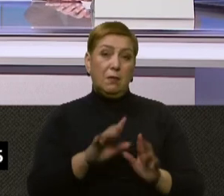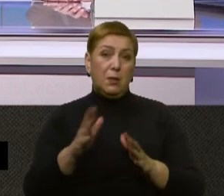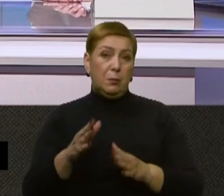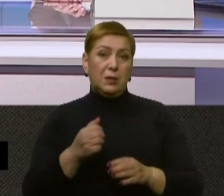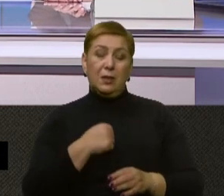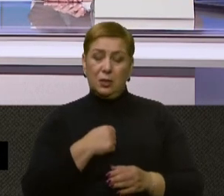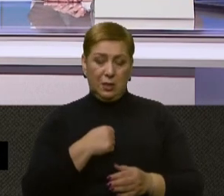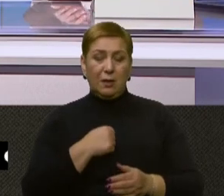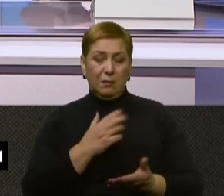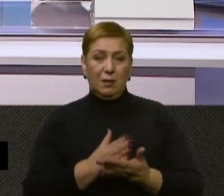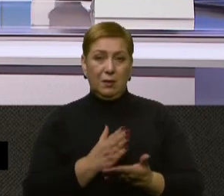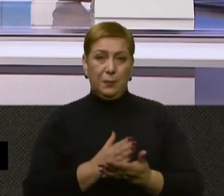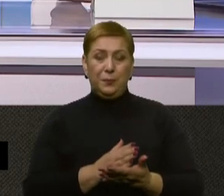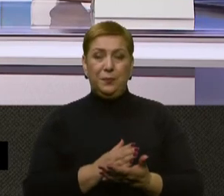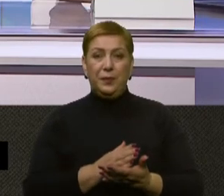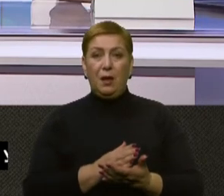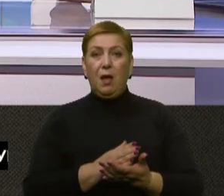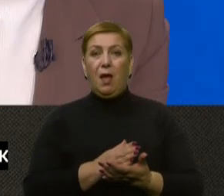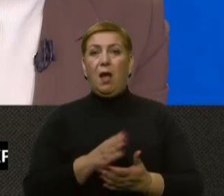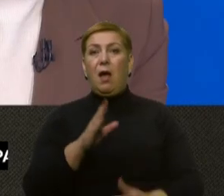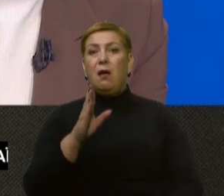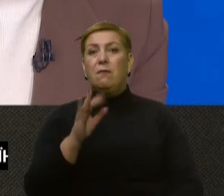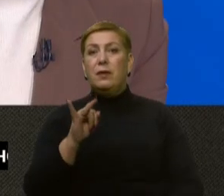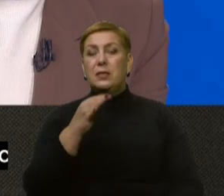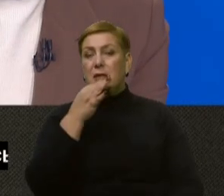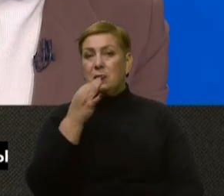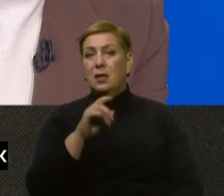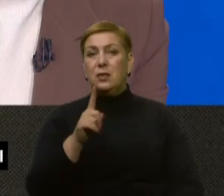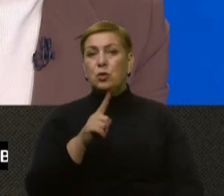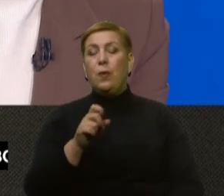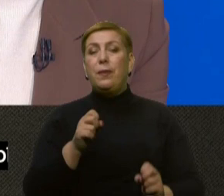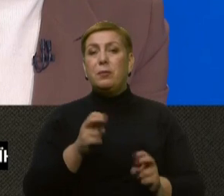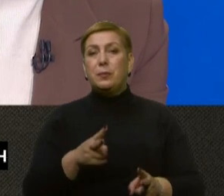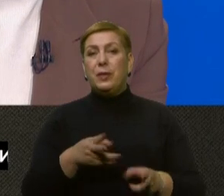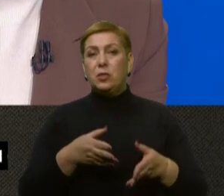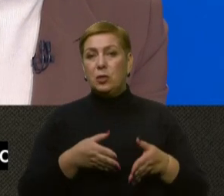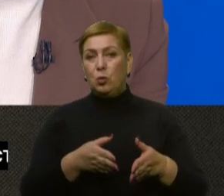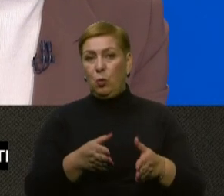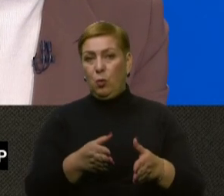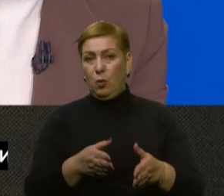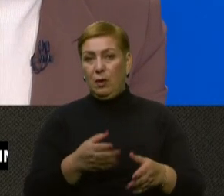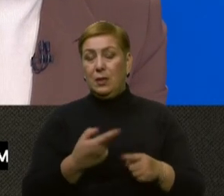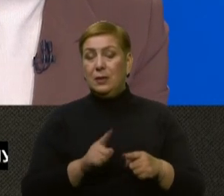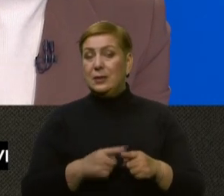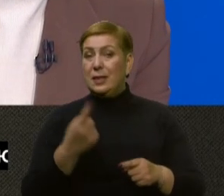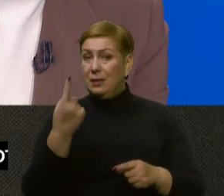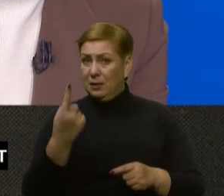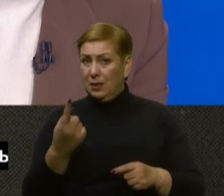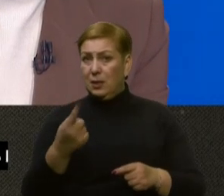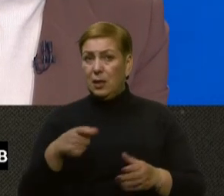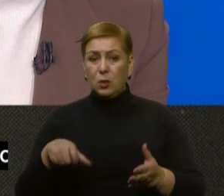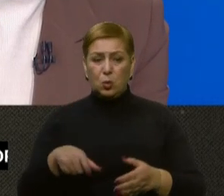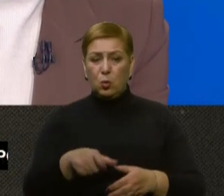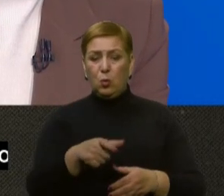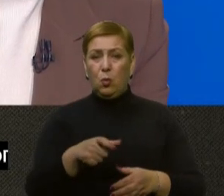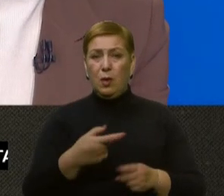Зрозуміло. І ще ви сказали вже, що небезпечна дорога, якою це єдина дорога, якою проводиться евакуація